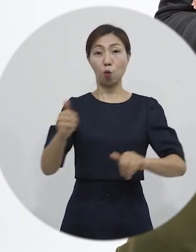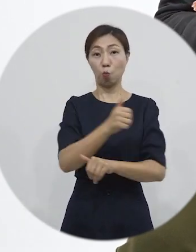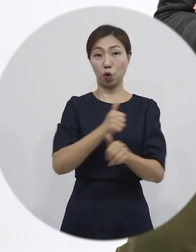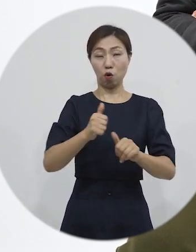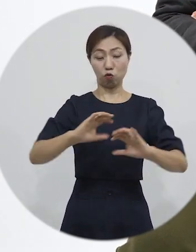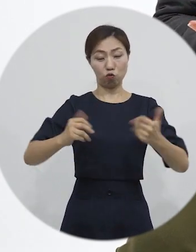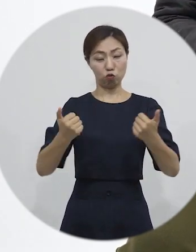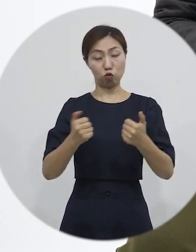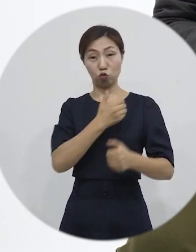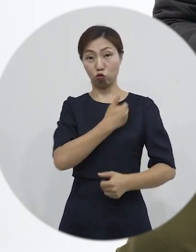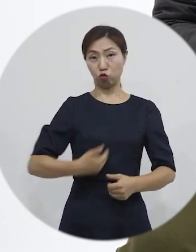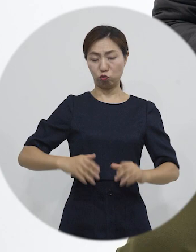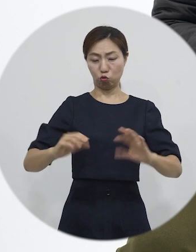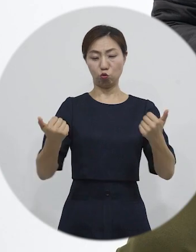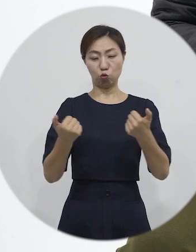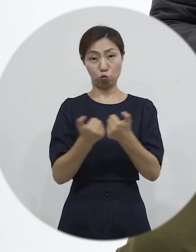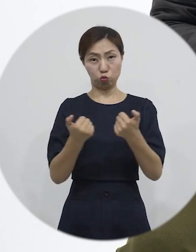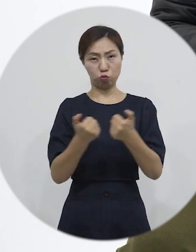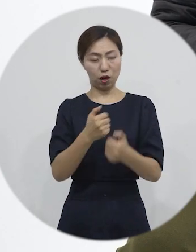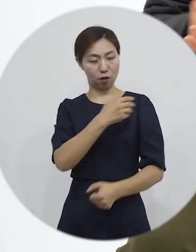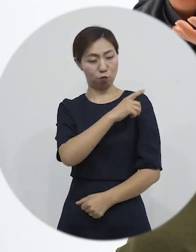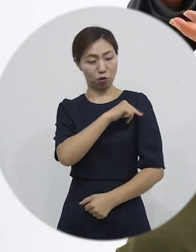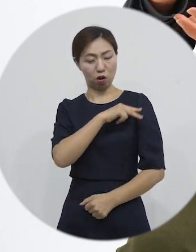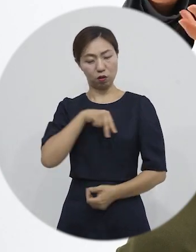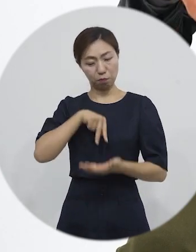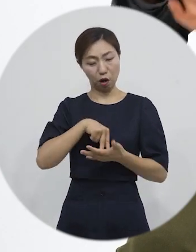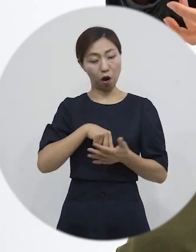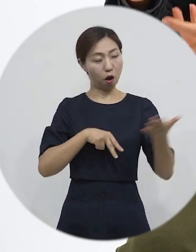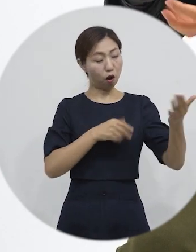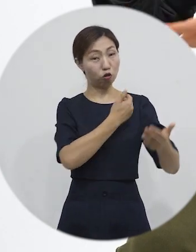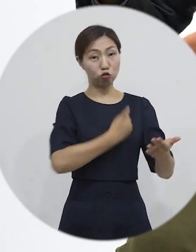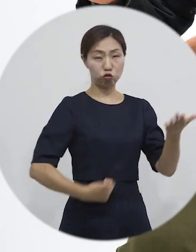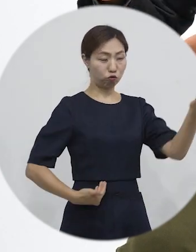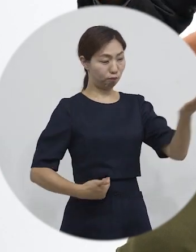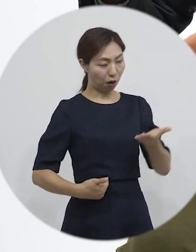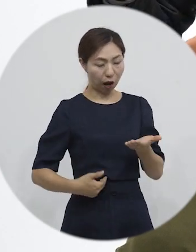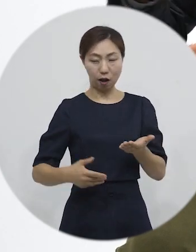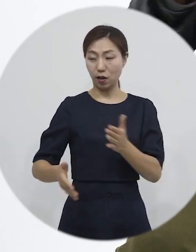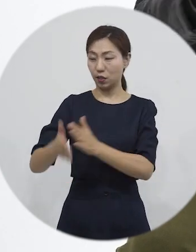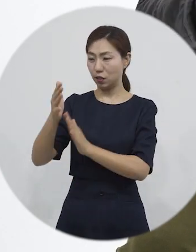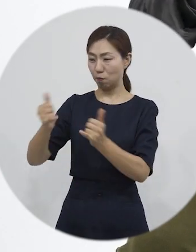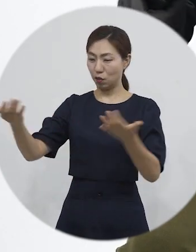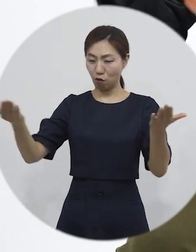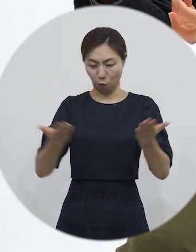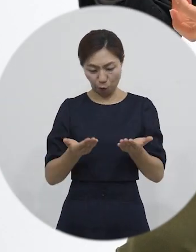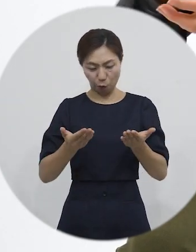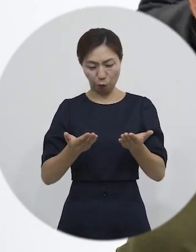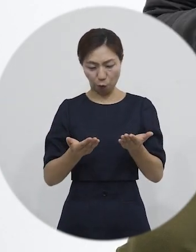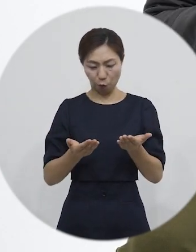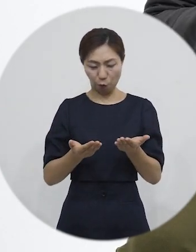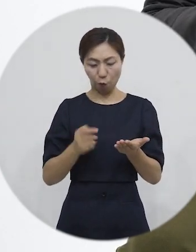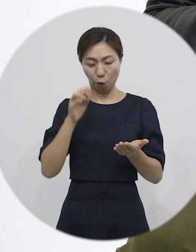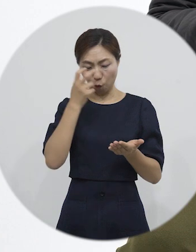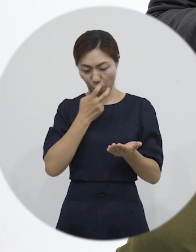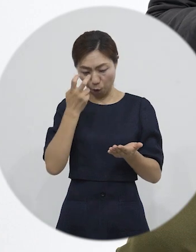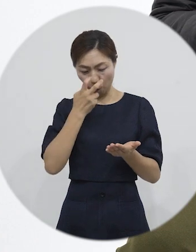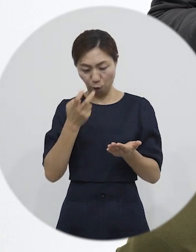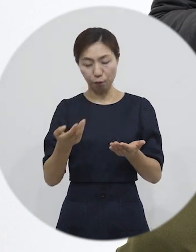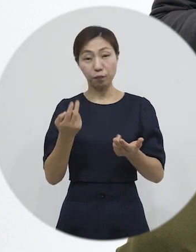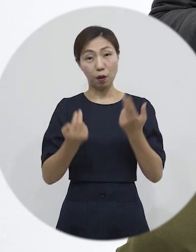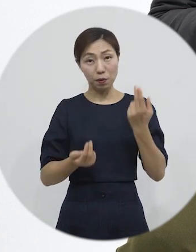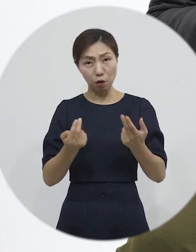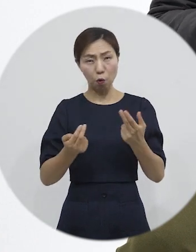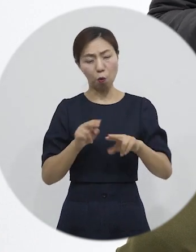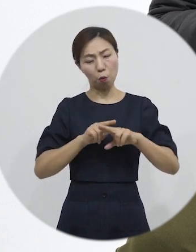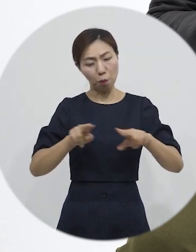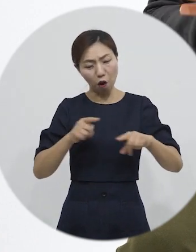있겠죠. 아, 참여예산위원회의 의견서를 봤더니 이 사업은 이렇게 하는 게 좋겠습니다 라고 하는 이런 식의 참고 자료로서 기능을 하게